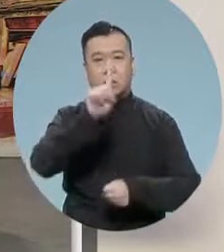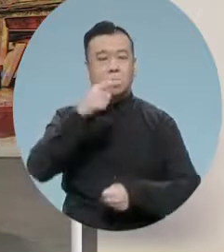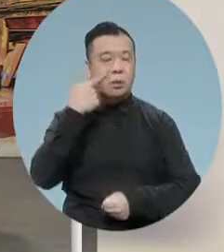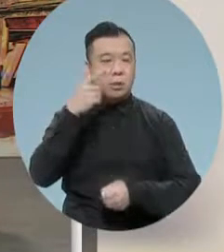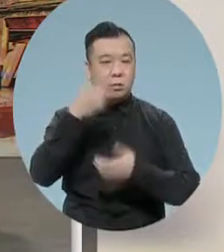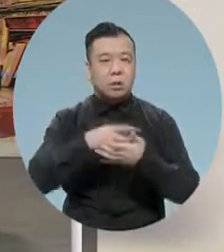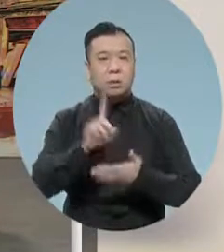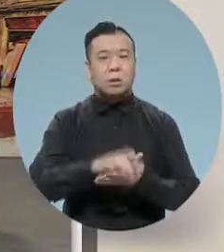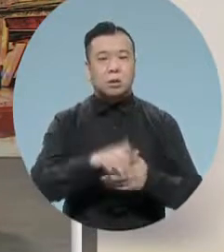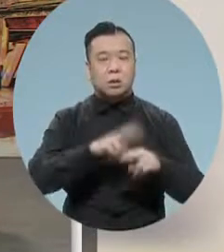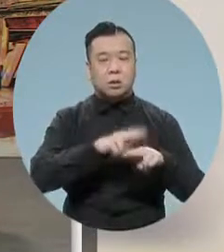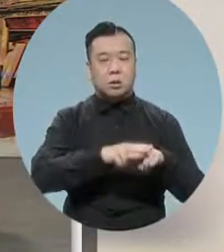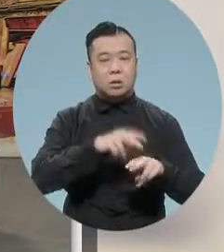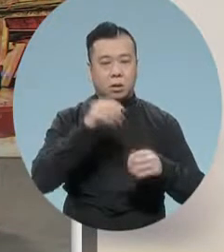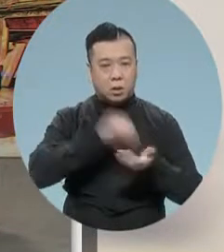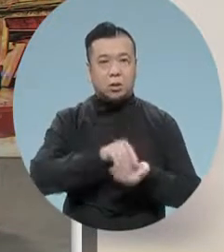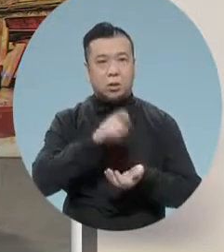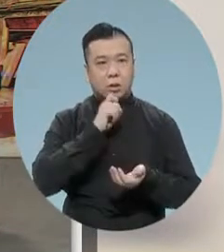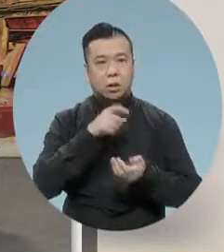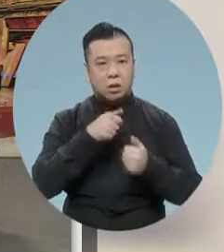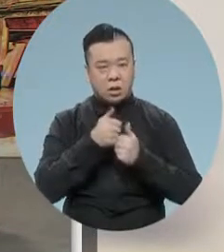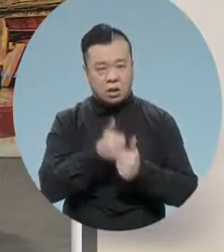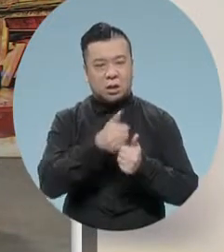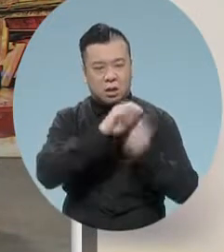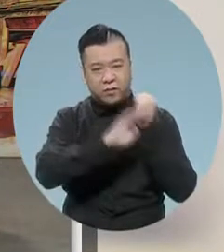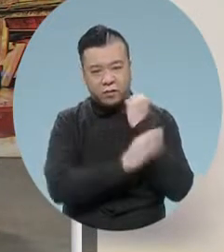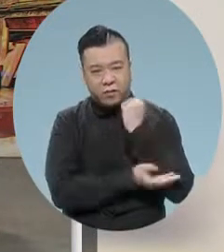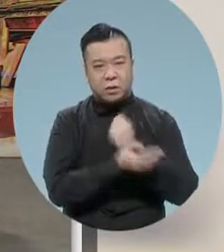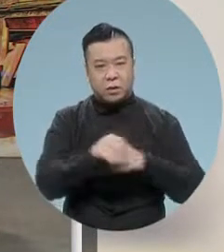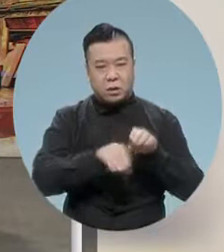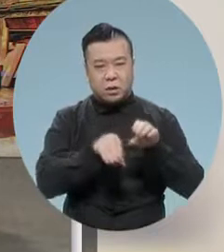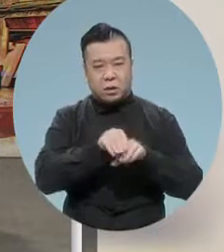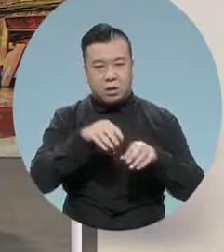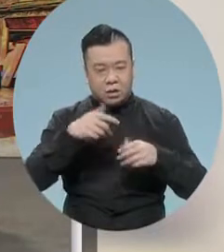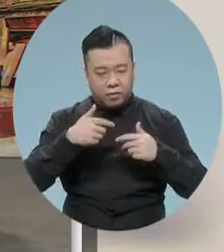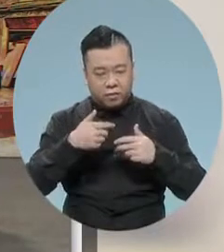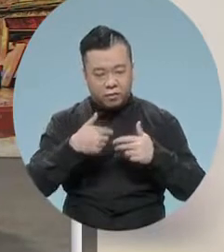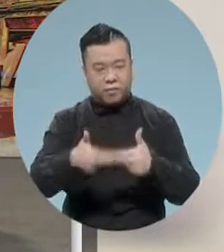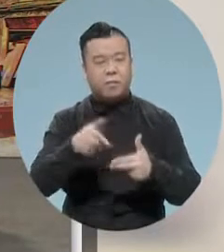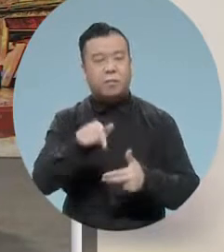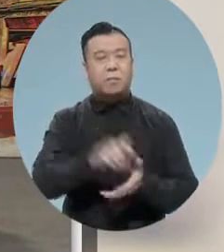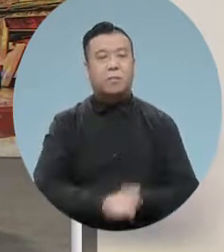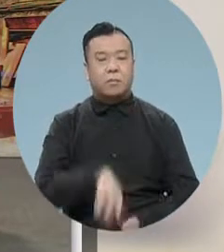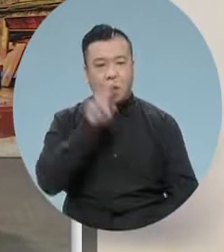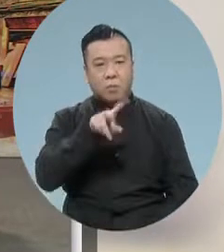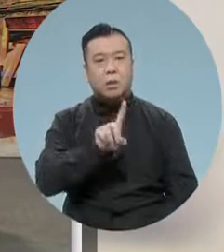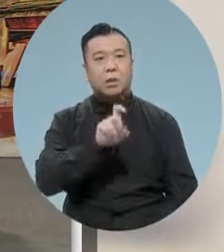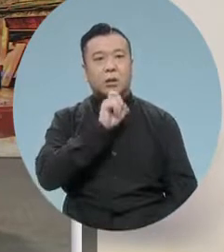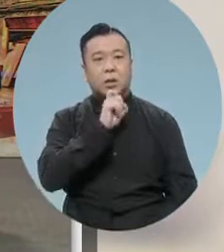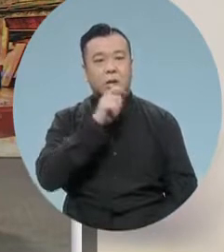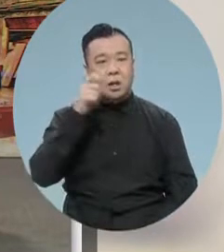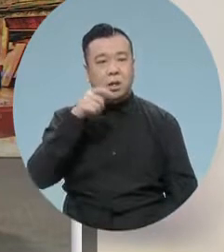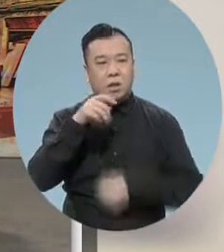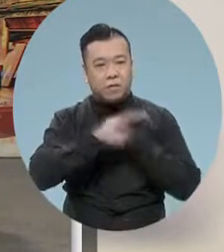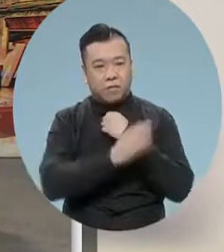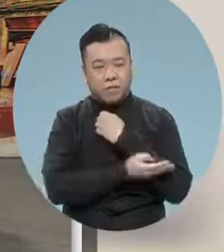规定，就是中华人民共和国实行依法治国，建设社会主义法治国家。大家看到了，开始出现去